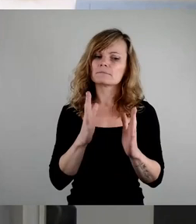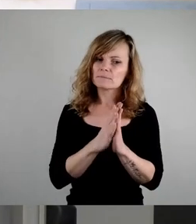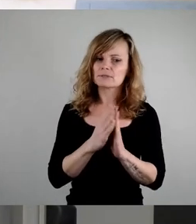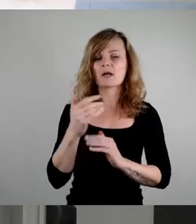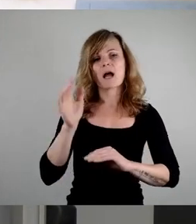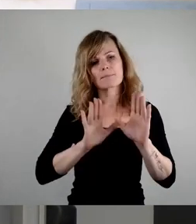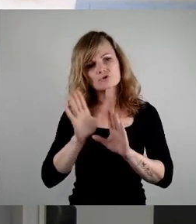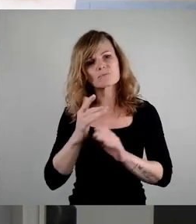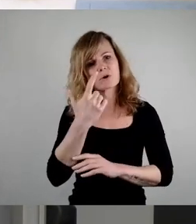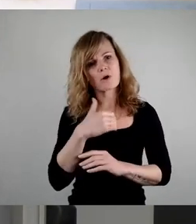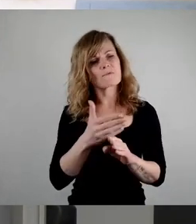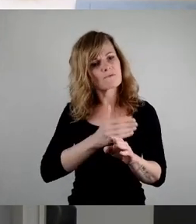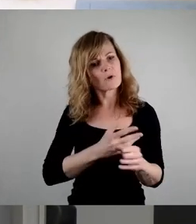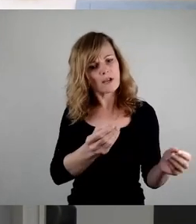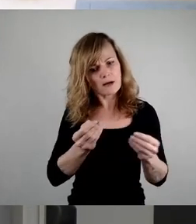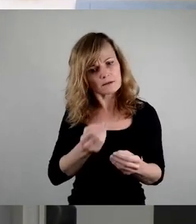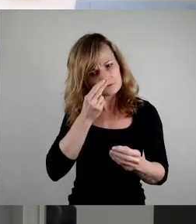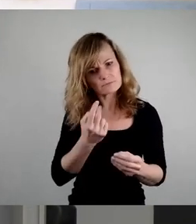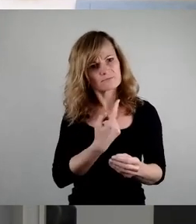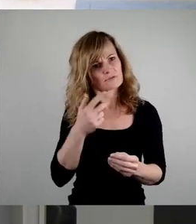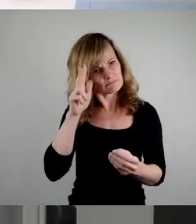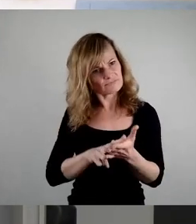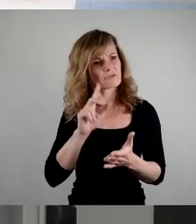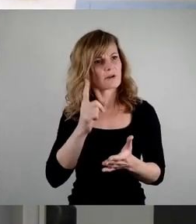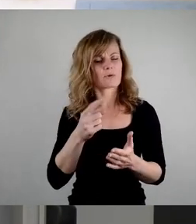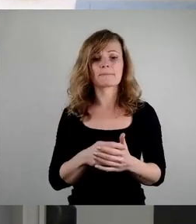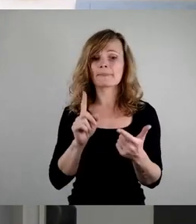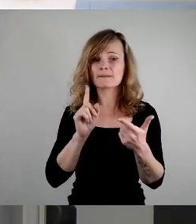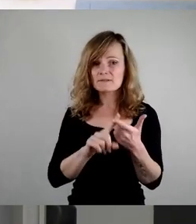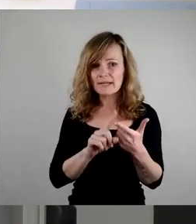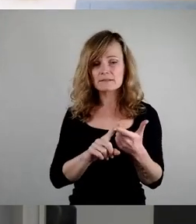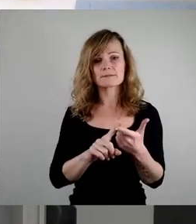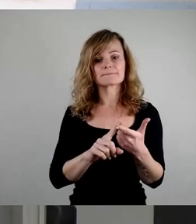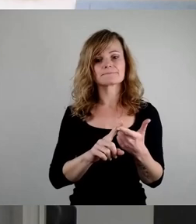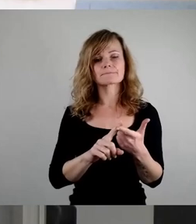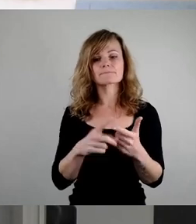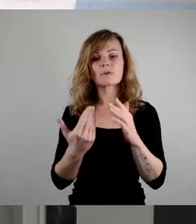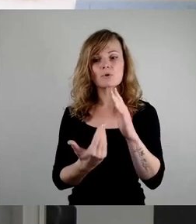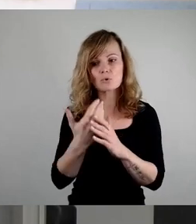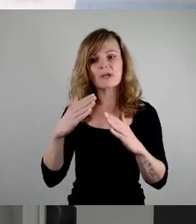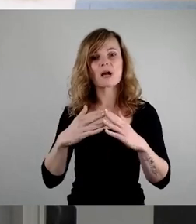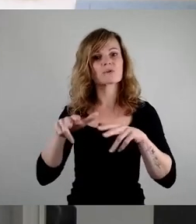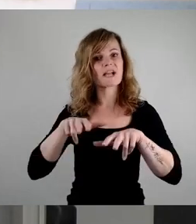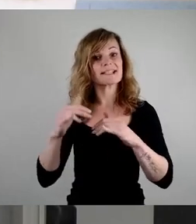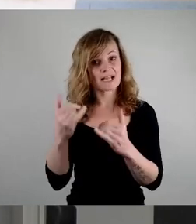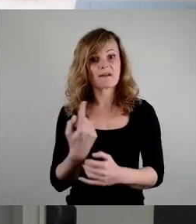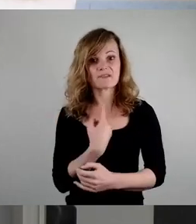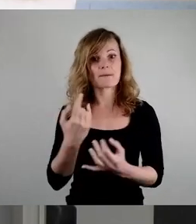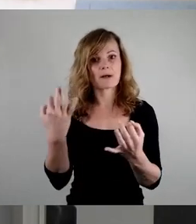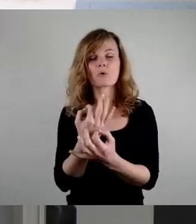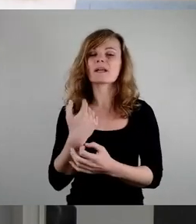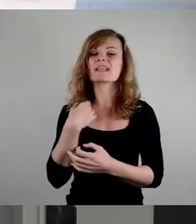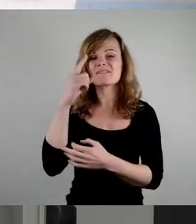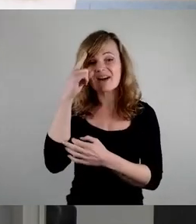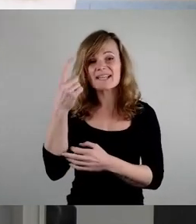Das wäre das Erste. Das Zweite wäre natürlich, dass wir eigentlich einen neuen Haushalt bräuchten. Das macht sehr viel Arbeit für die Verwaltung, ich weiß